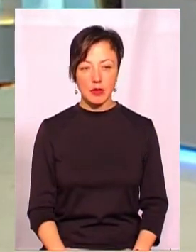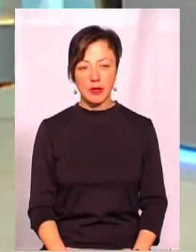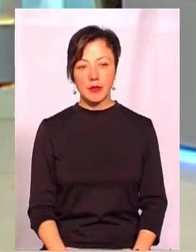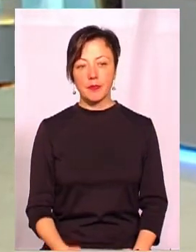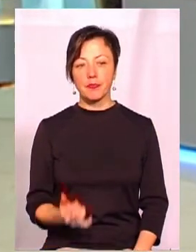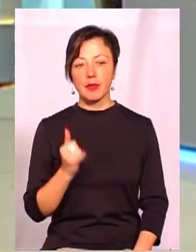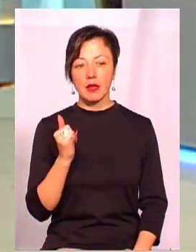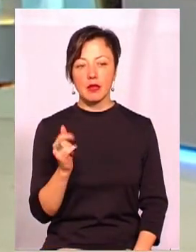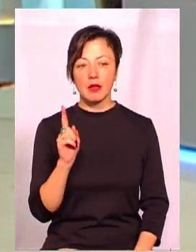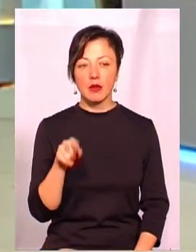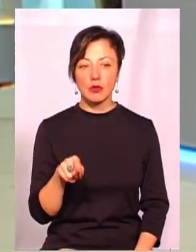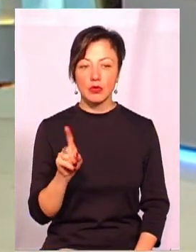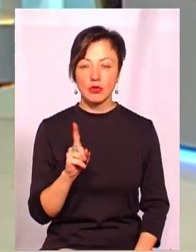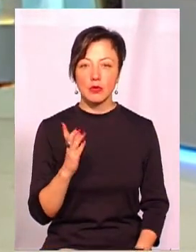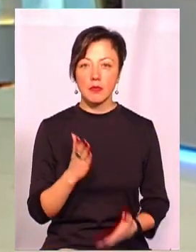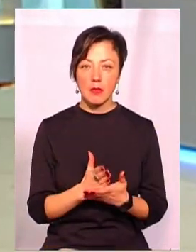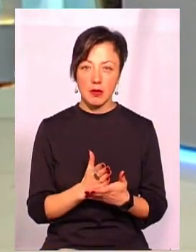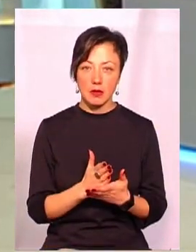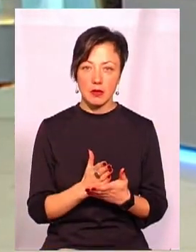Значить, для того, щоб мати,